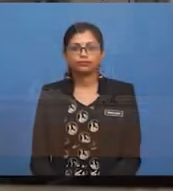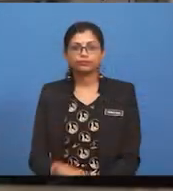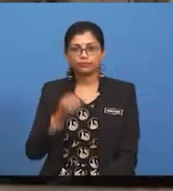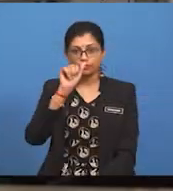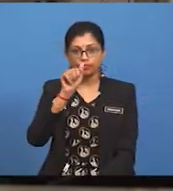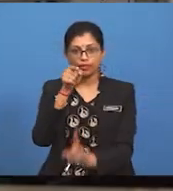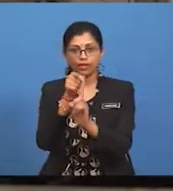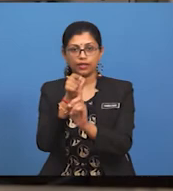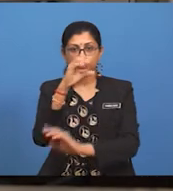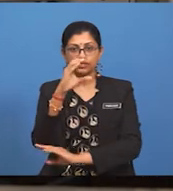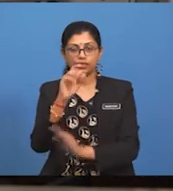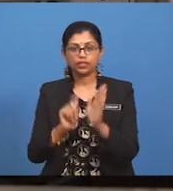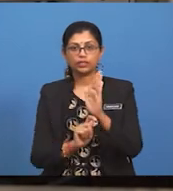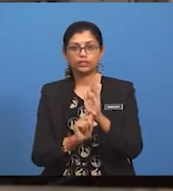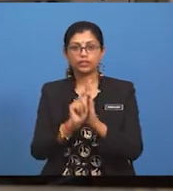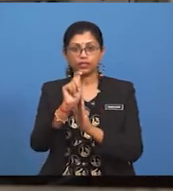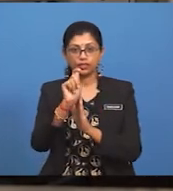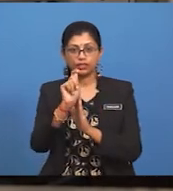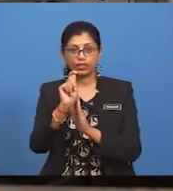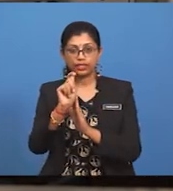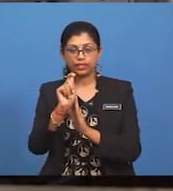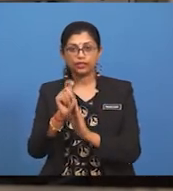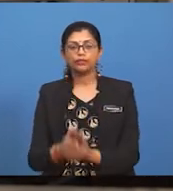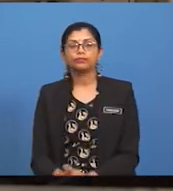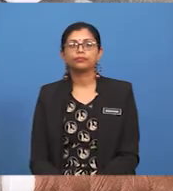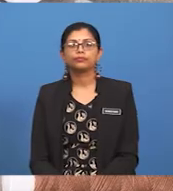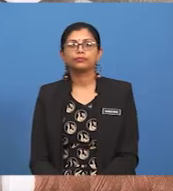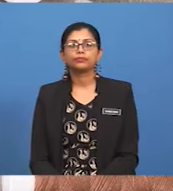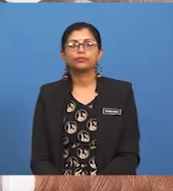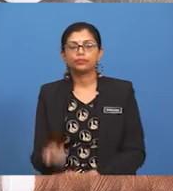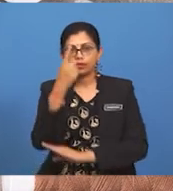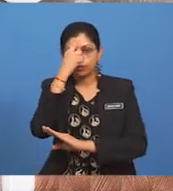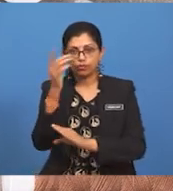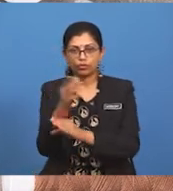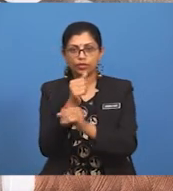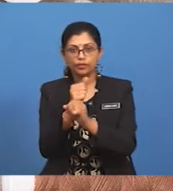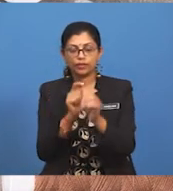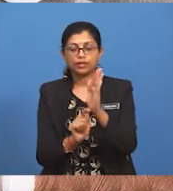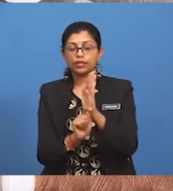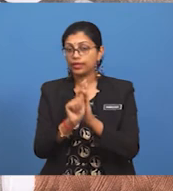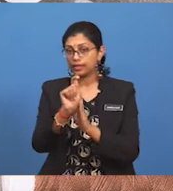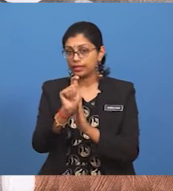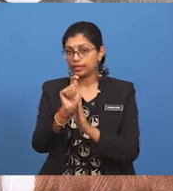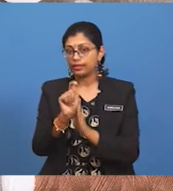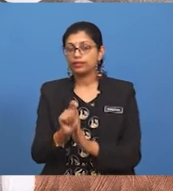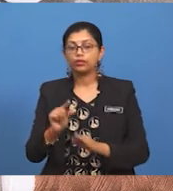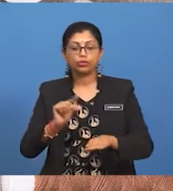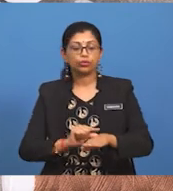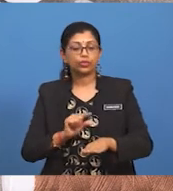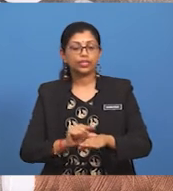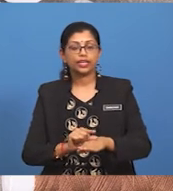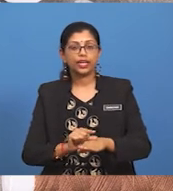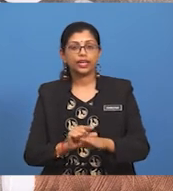A ke C, tinggi kepala lengan. Untuk mendapatkan tinggi kepala lengan, gunakan